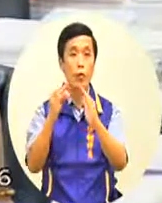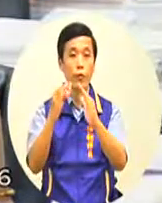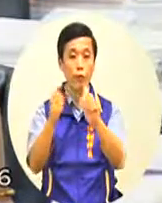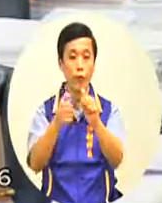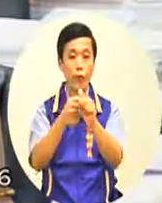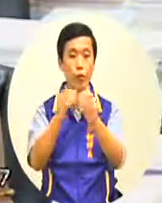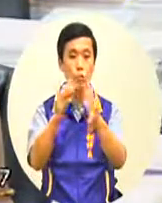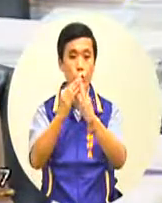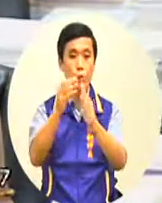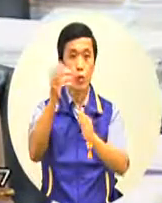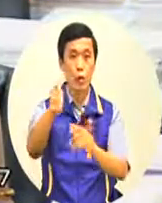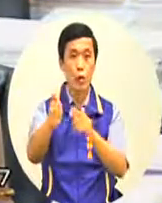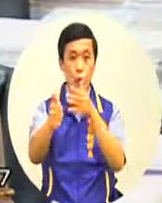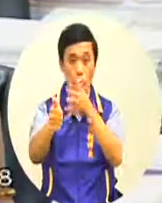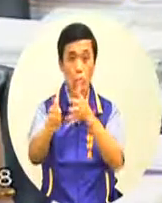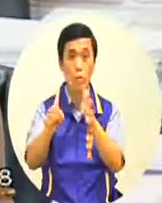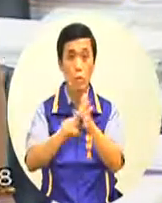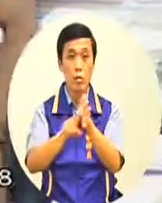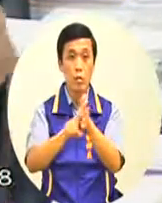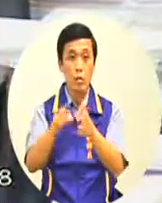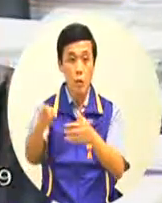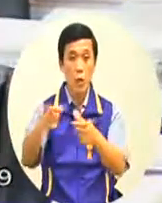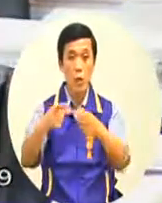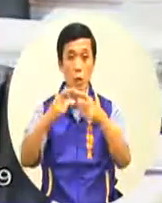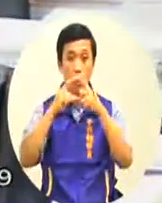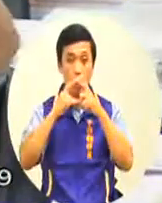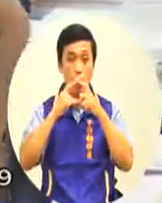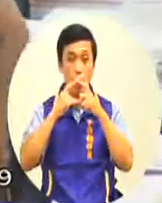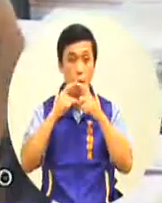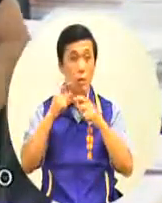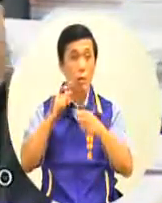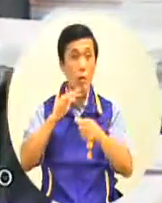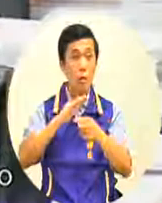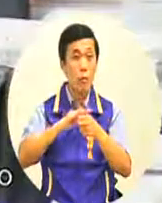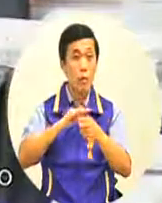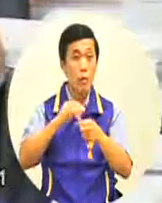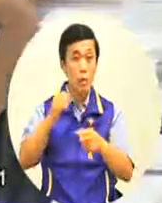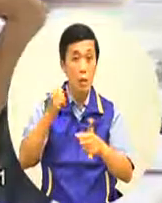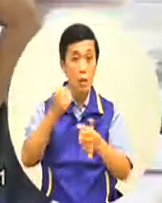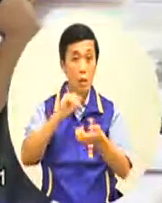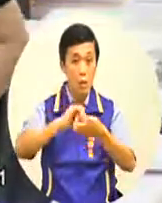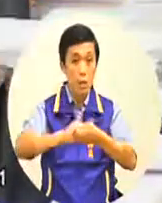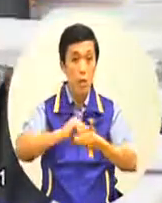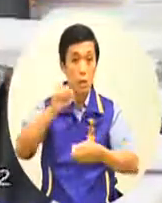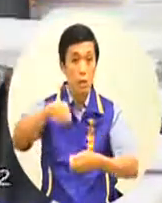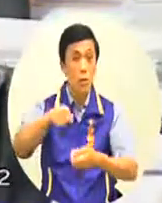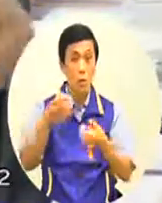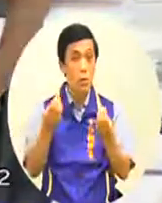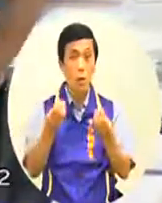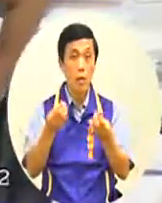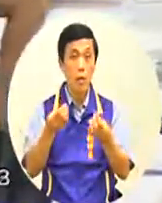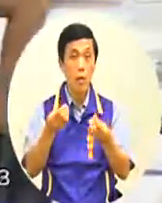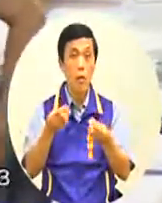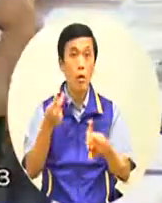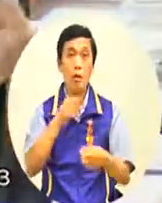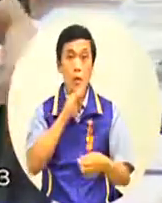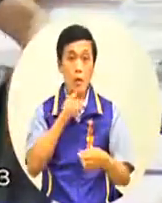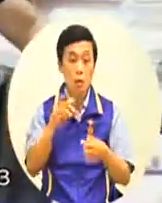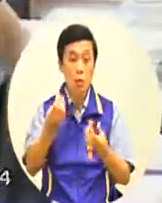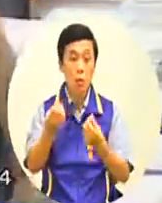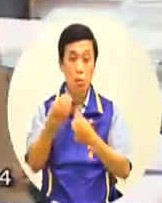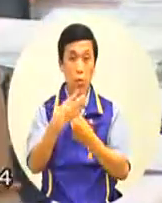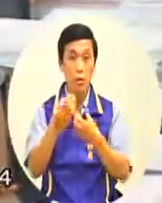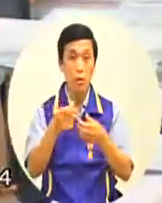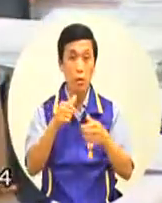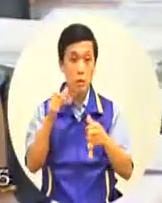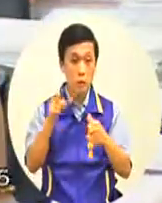他是没有很肯定的答案，说他可以先去改，吼，先去改工啊，先卖罚款啦，啊，现在都没有很